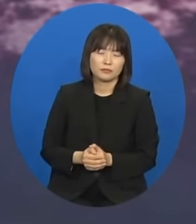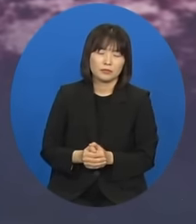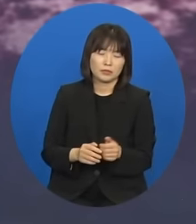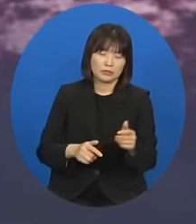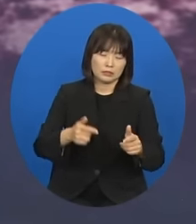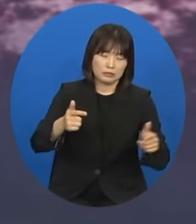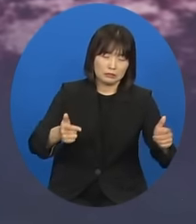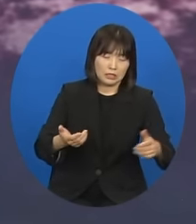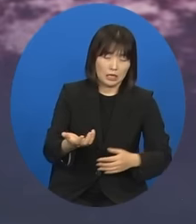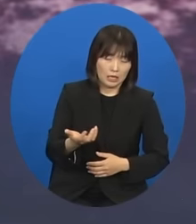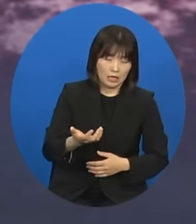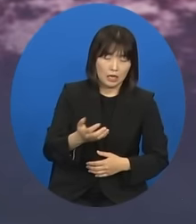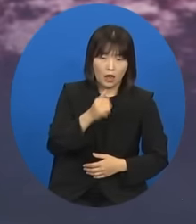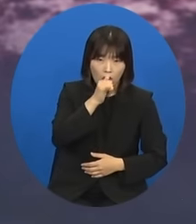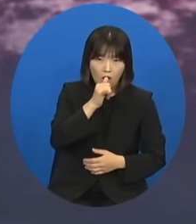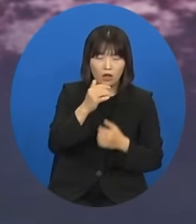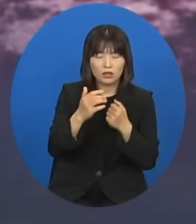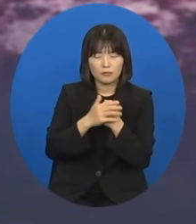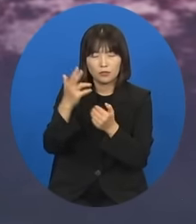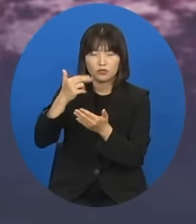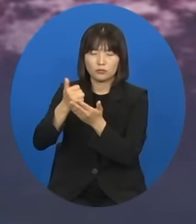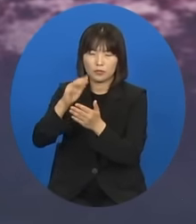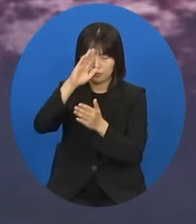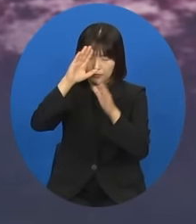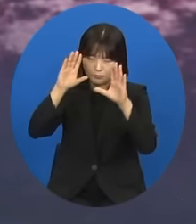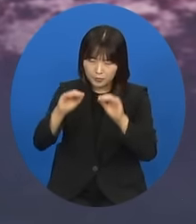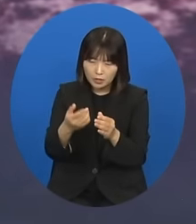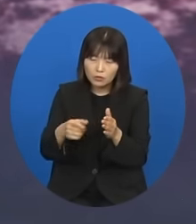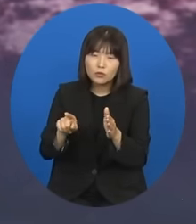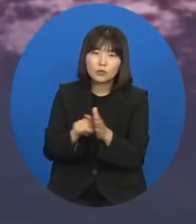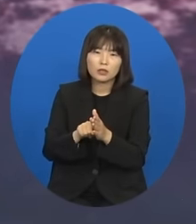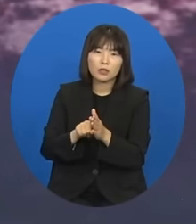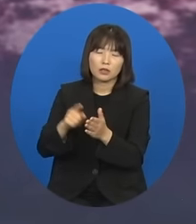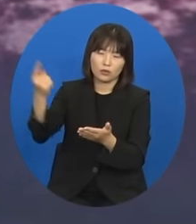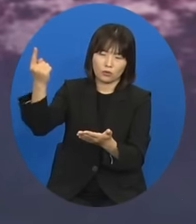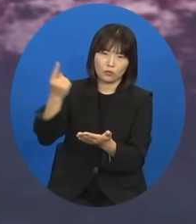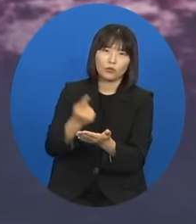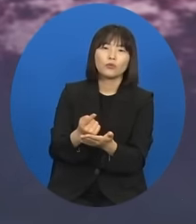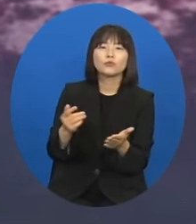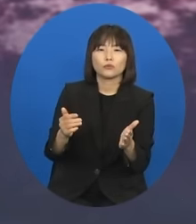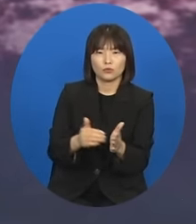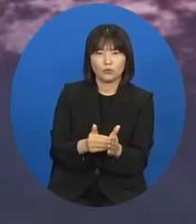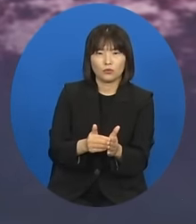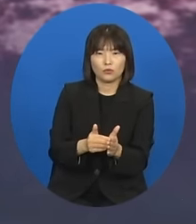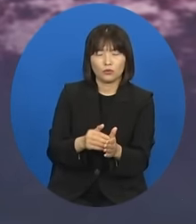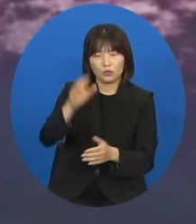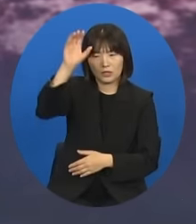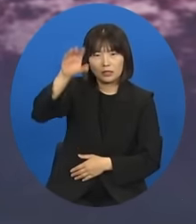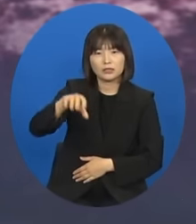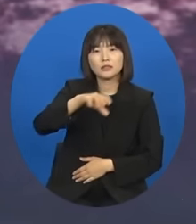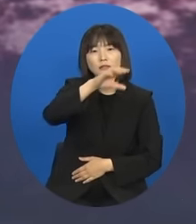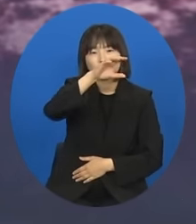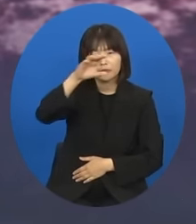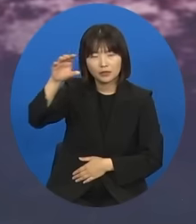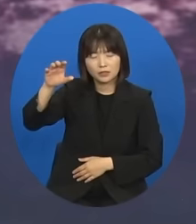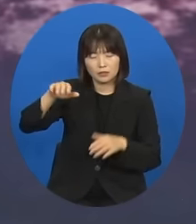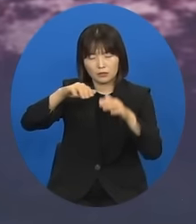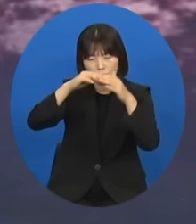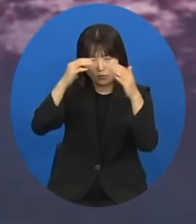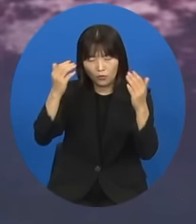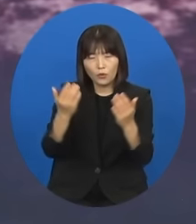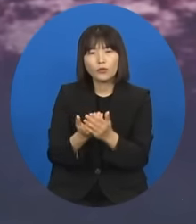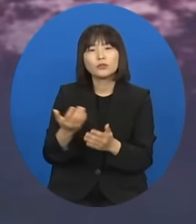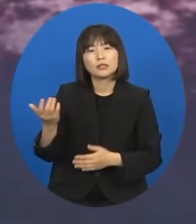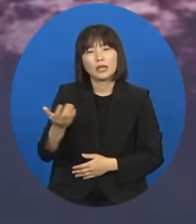아픔이 있으니까 주님이 치유하시고 우리에게 오신 것이고 십자가에서 모든 그